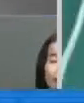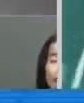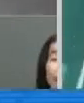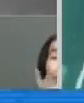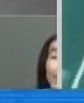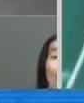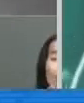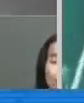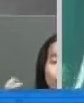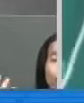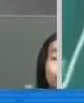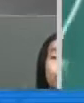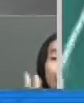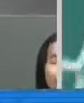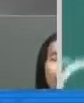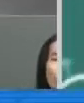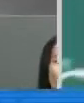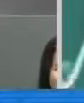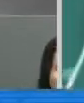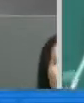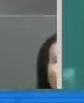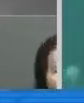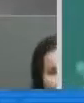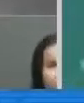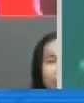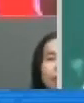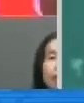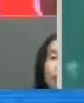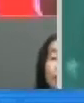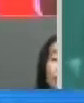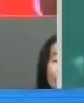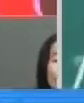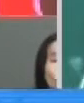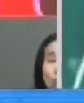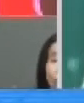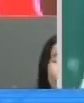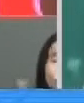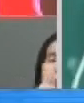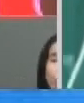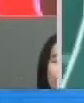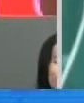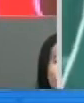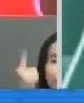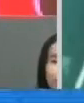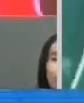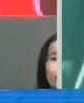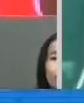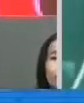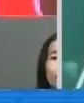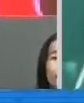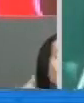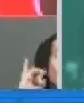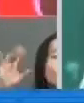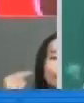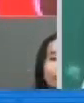วงเวลาที่หลายคนเก็บตัวอยู่แต่ในบ้านเนี่ยเข้ามารวมตัวจัดกิจกรรมจัดปาร์ตี้อันนี้ยกตัวอย่างนะครับหรือว่าอาจจะทำกิจกรรมร่วมกันใน